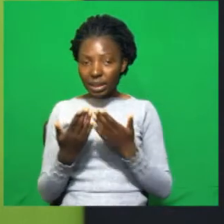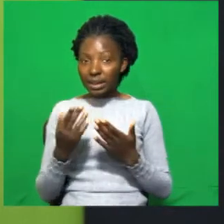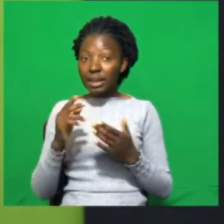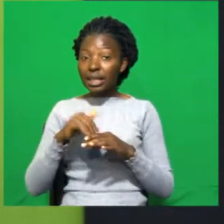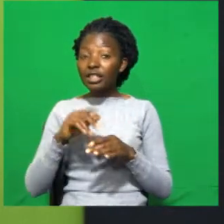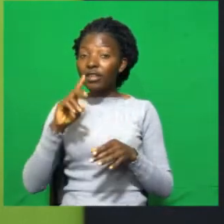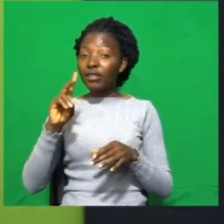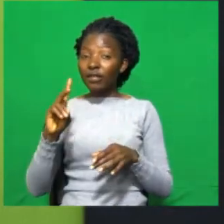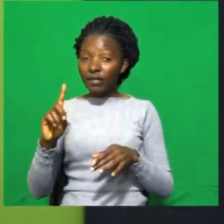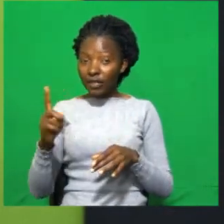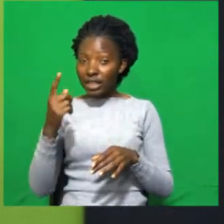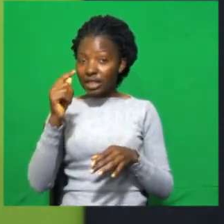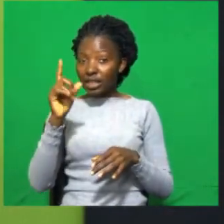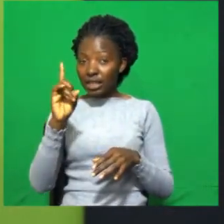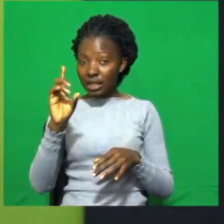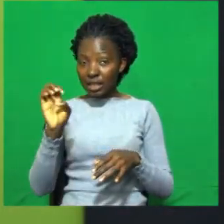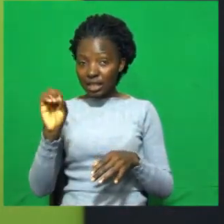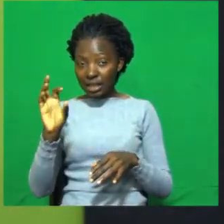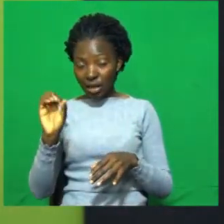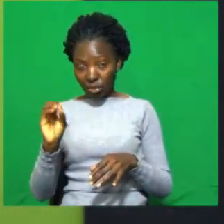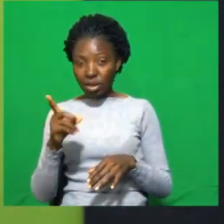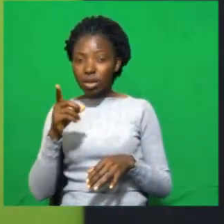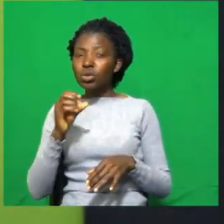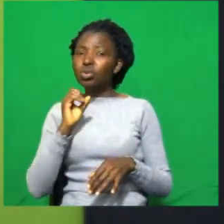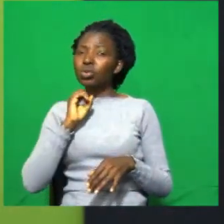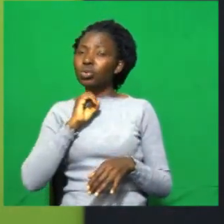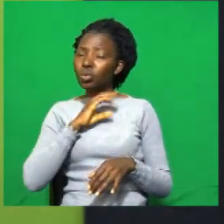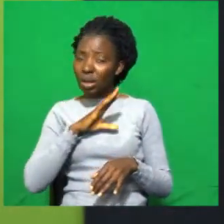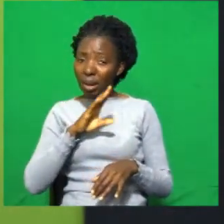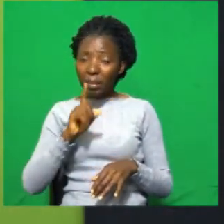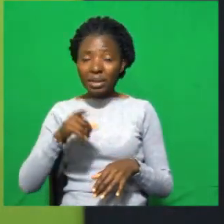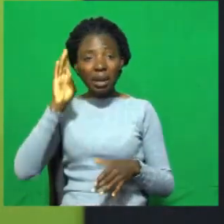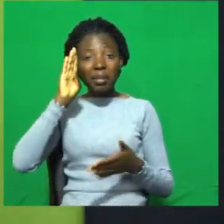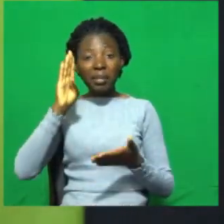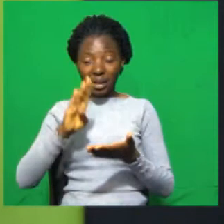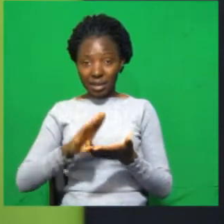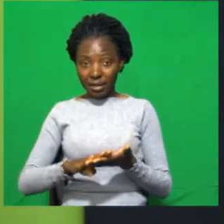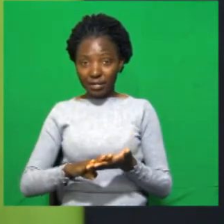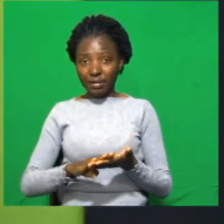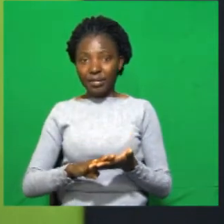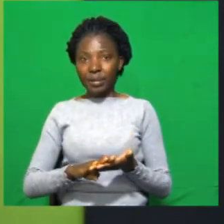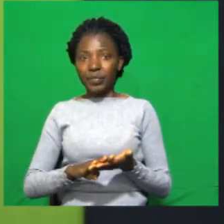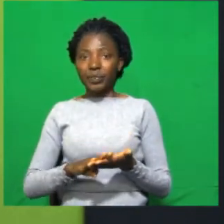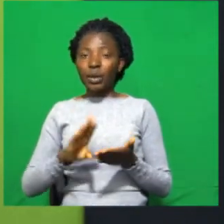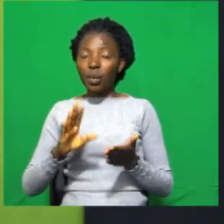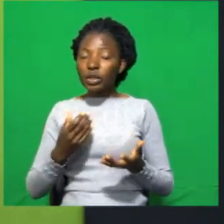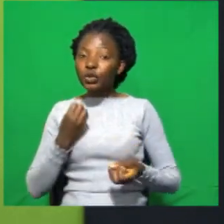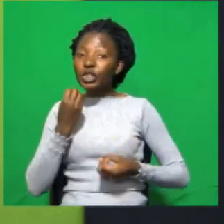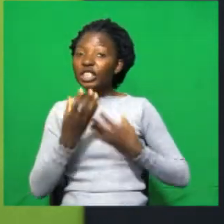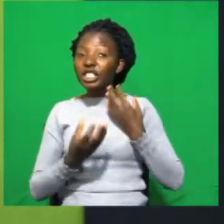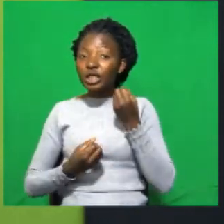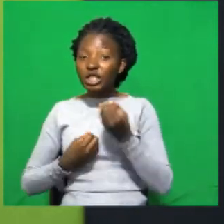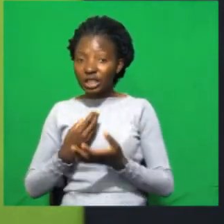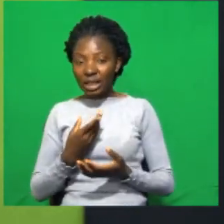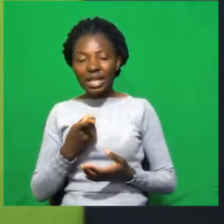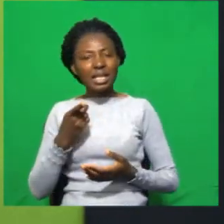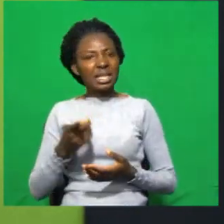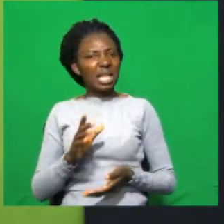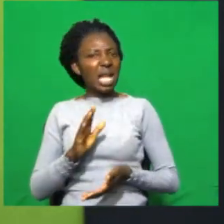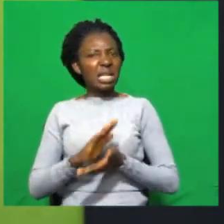vaTesalonika kuya vateereri, Pauro abva ati nyaya iyi ingatendwe. Nyaya iyi iri kukurika muno mustudio vateereri haizi